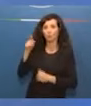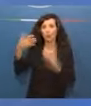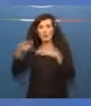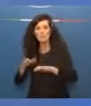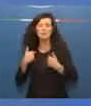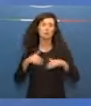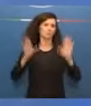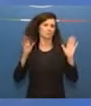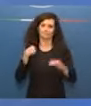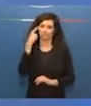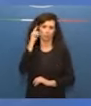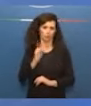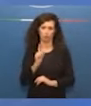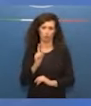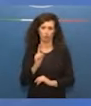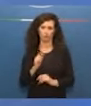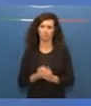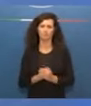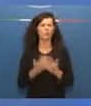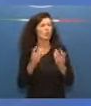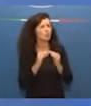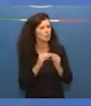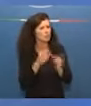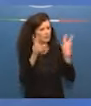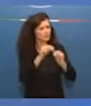questo insomma quindi come